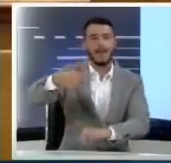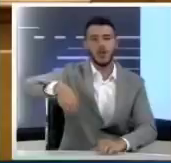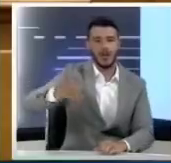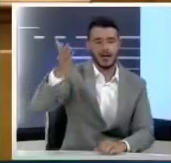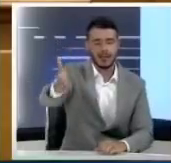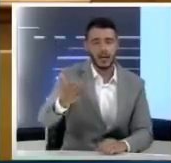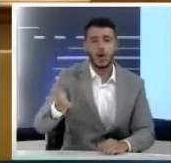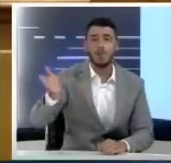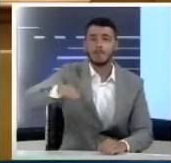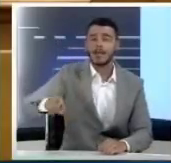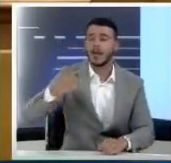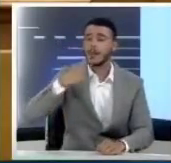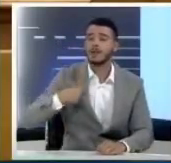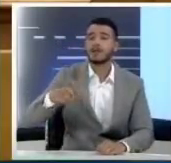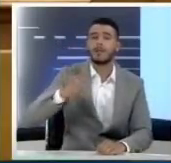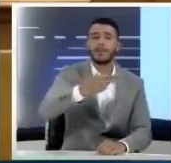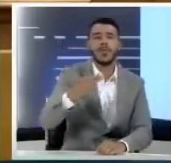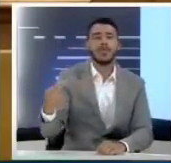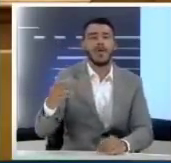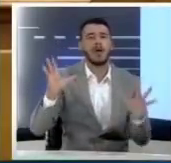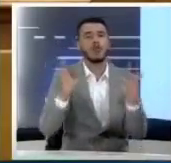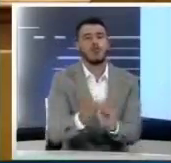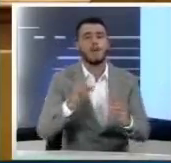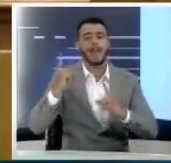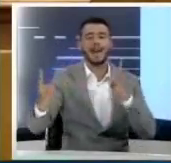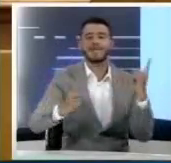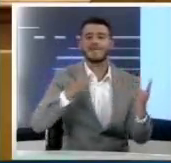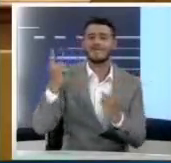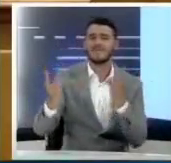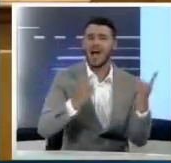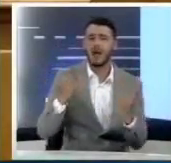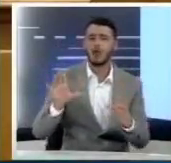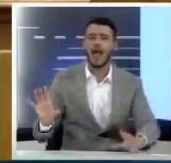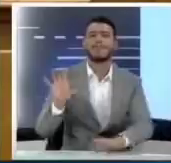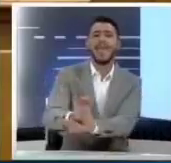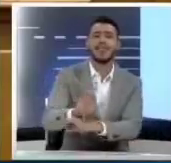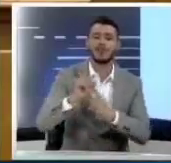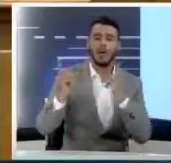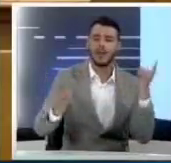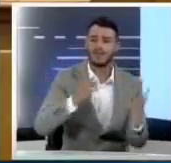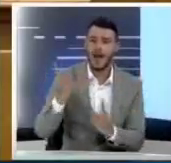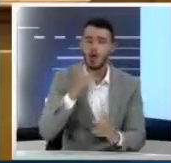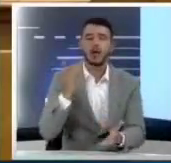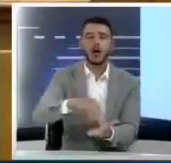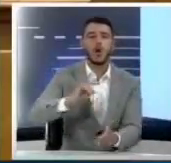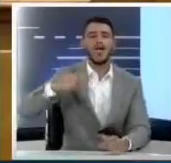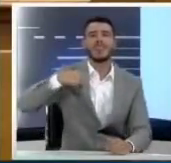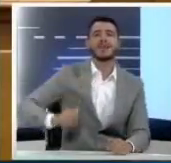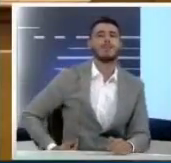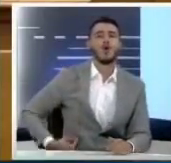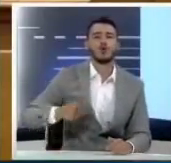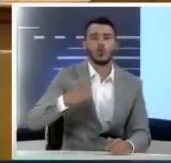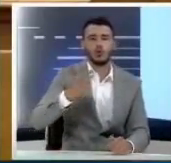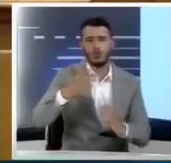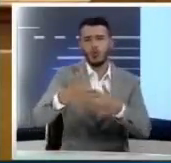το επενδυτικό περιβάλλον, μας είπε κιόλας για το δημόσιο τομέα. Μα αυτοί είναι οι